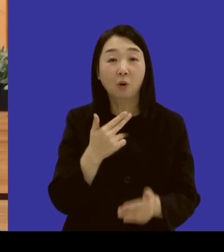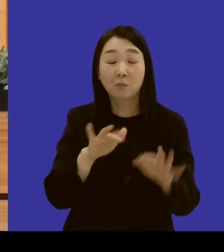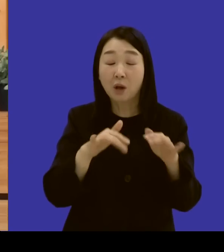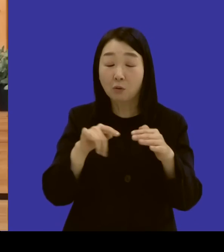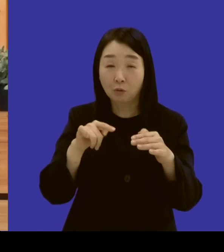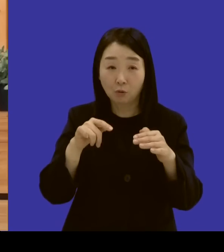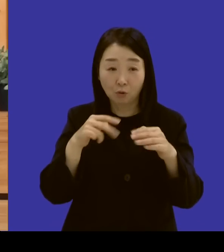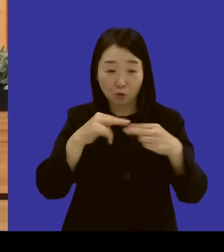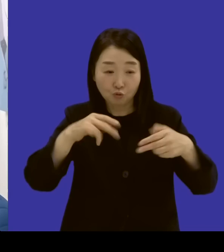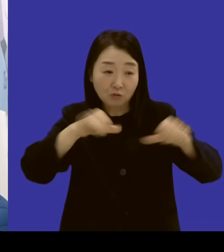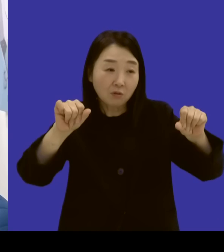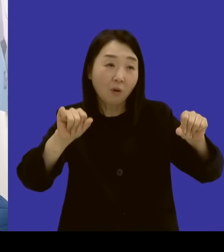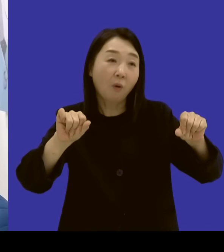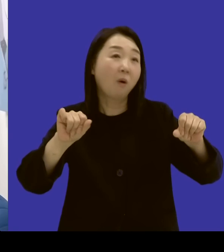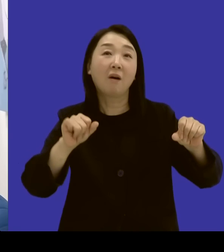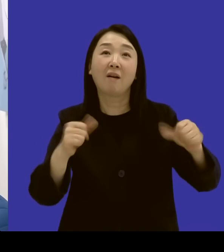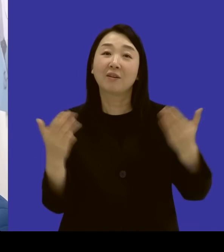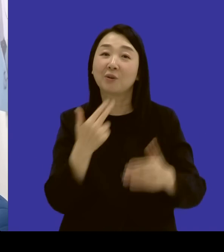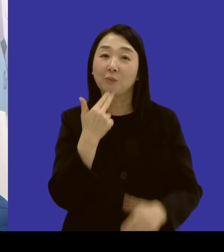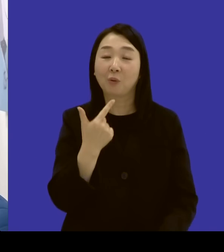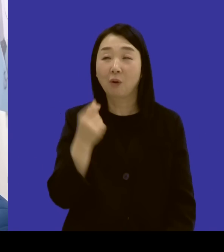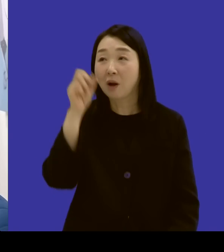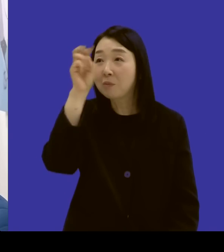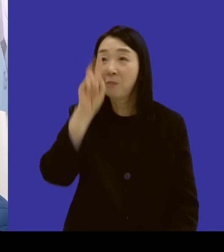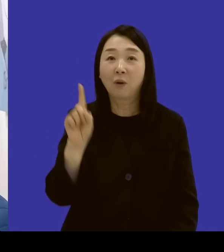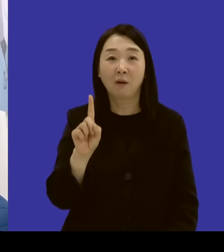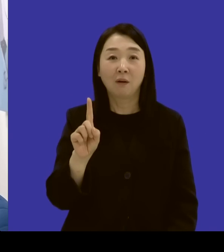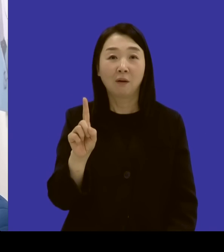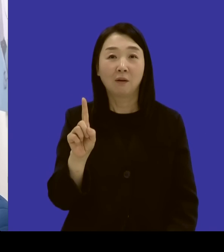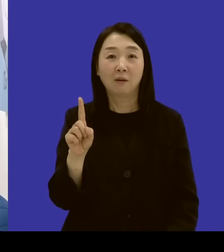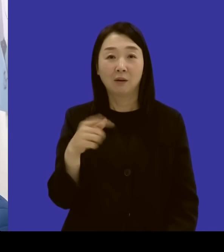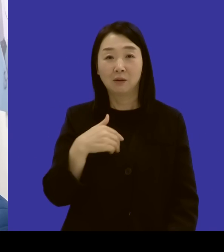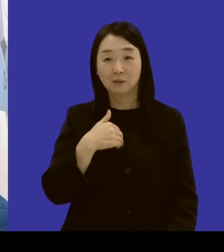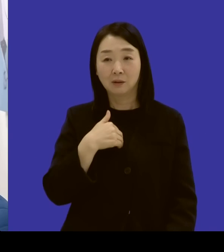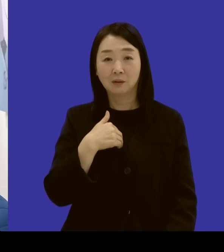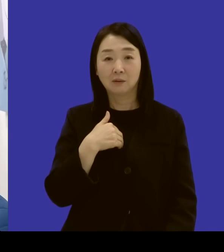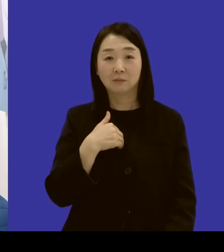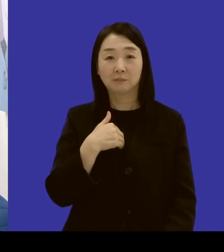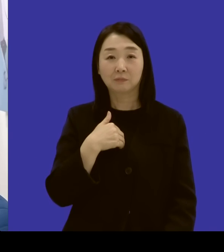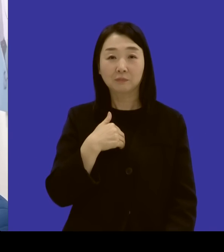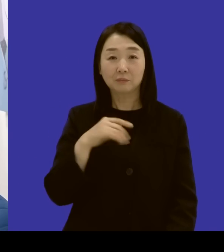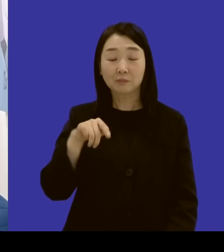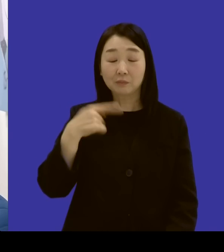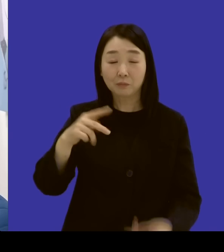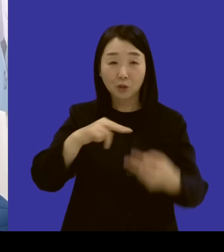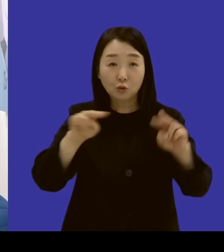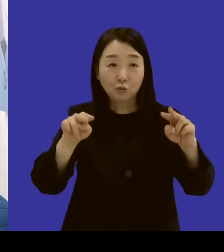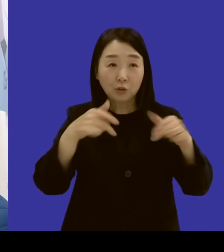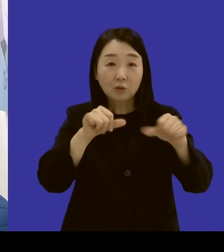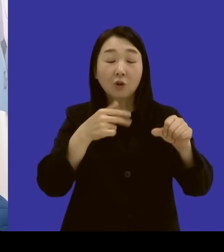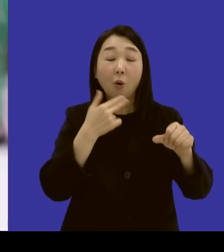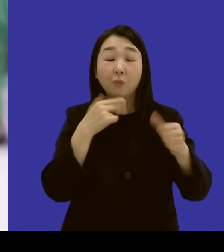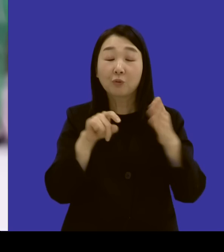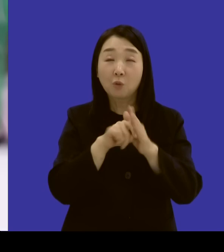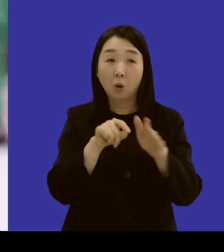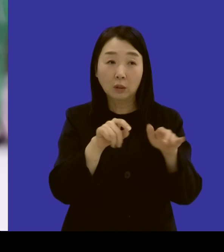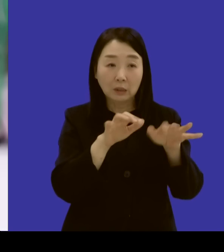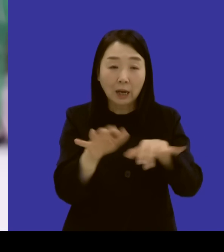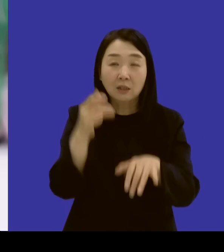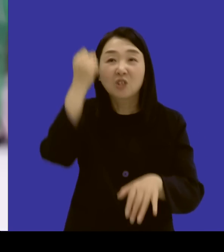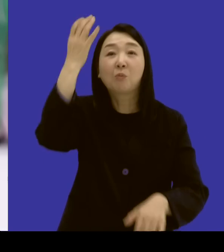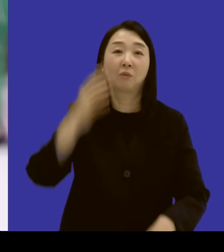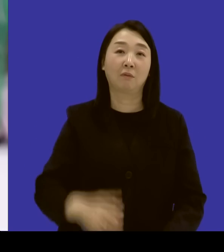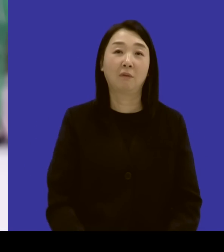나가도. 피아노 줄이 끊기면. 그래서 갑자기 이게 웬일? 근데 저는 그 당시에 그 다음 줄 안 끊겼으면 잊어버린 사람 되는 거죠.